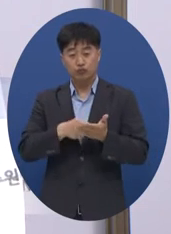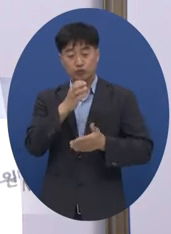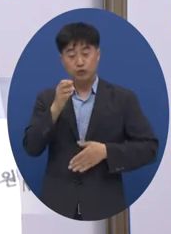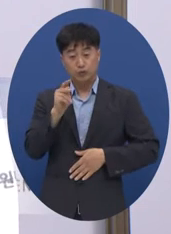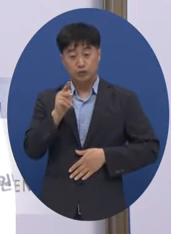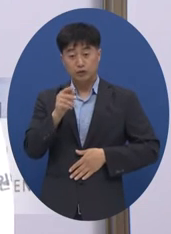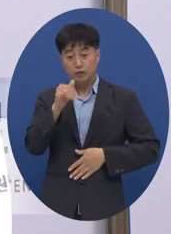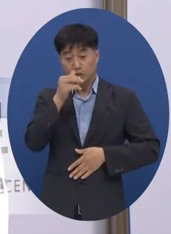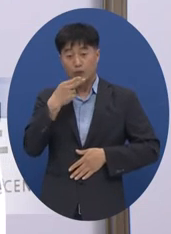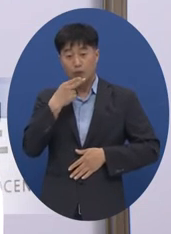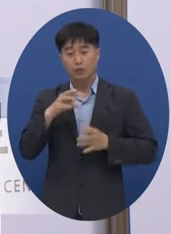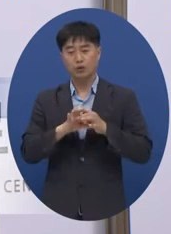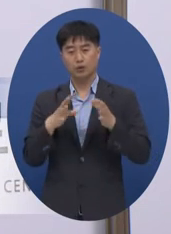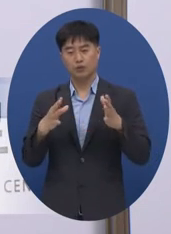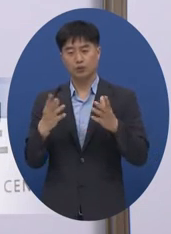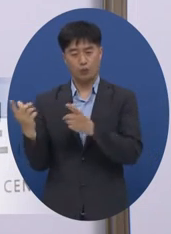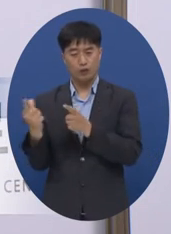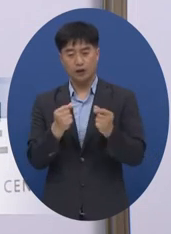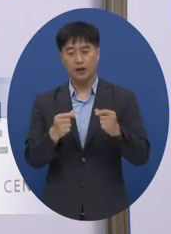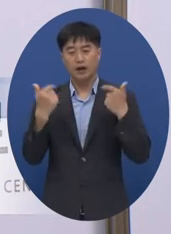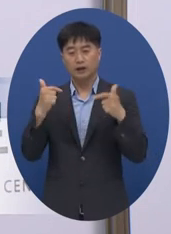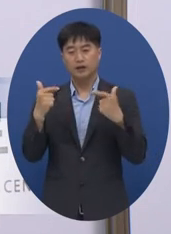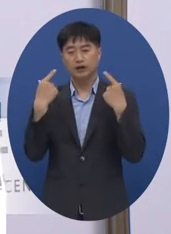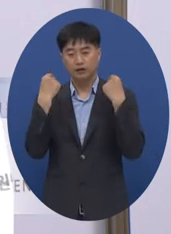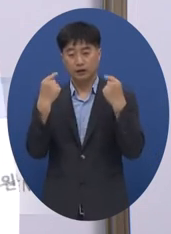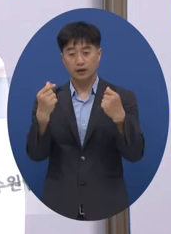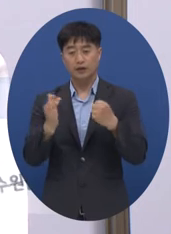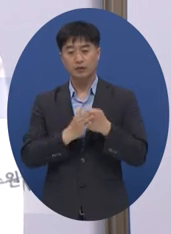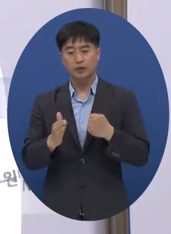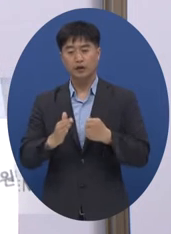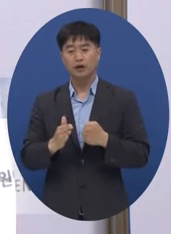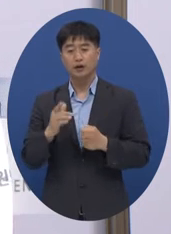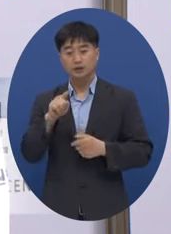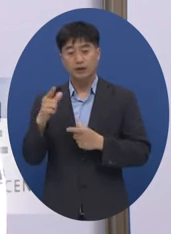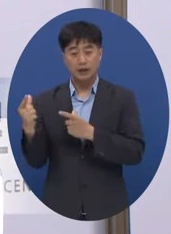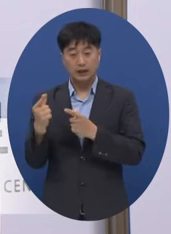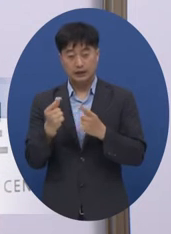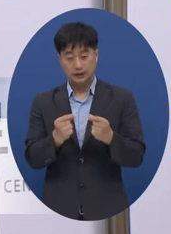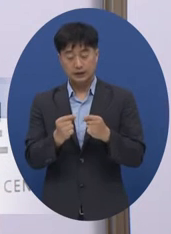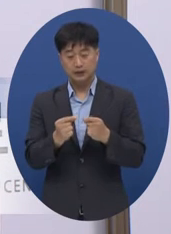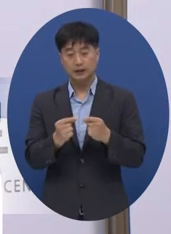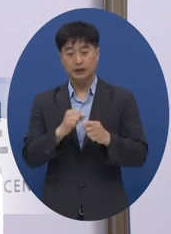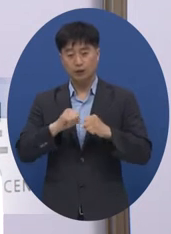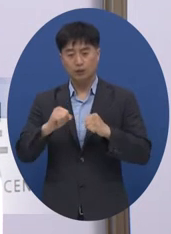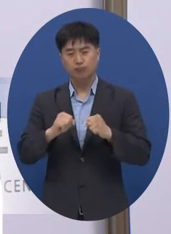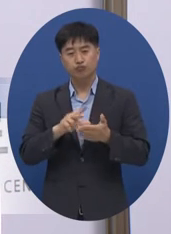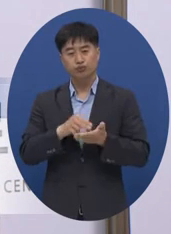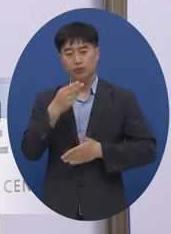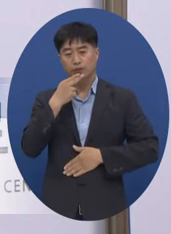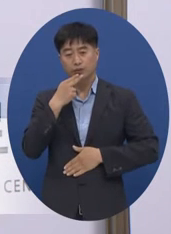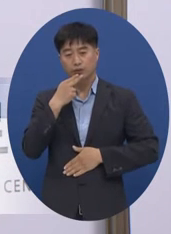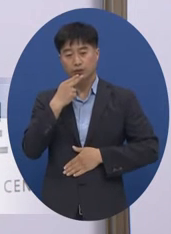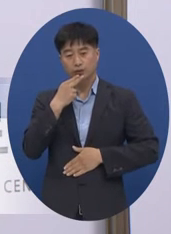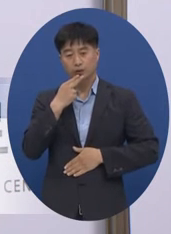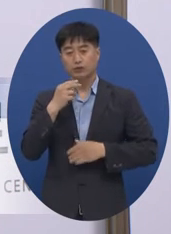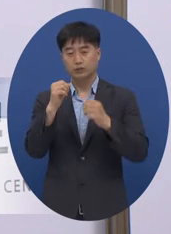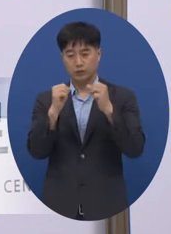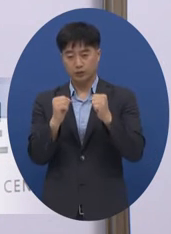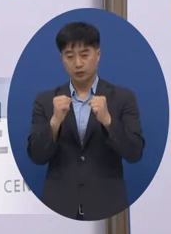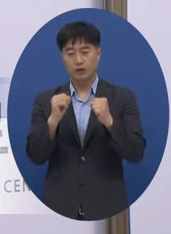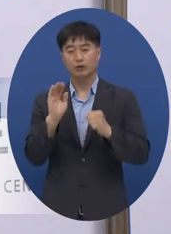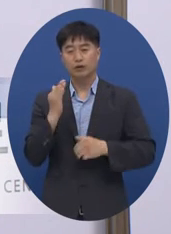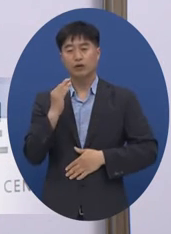없든 상관없이 똑같이 하는 거죠. 항상 그렇게 해왔기 때문에 그렇게 진행돼서 큰 문제가 없이 적응착이